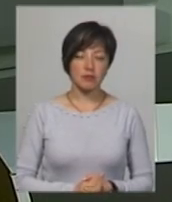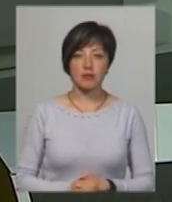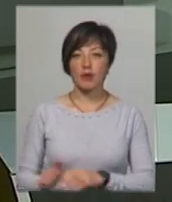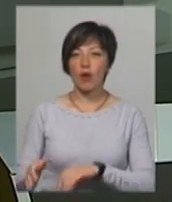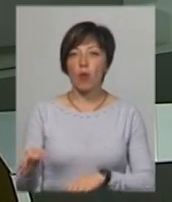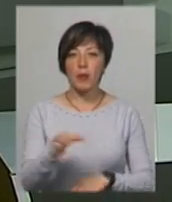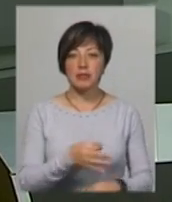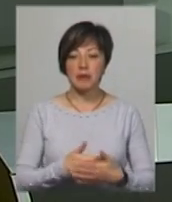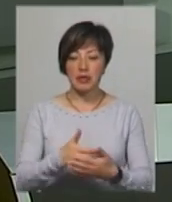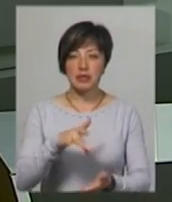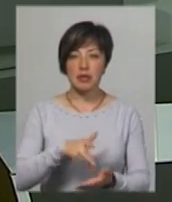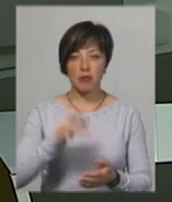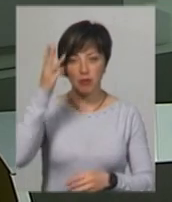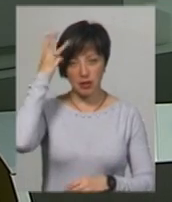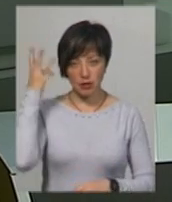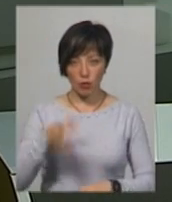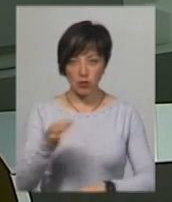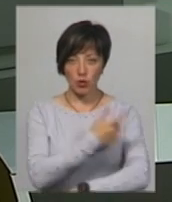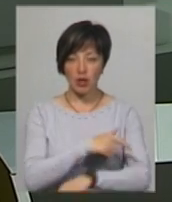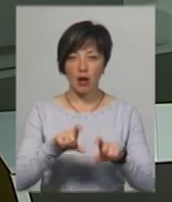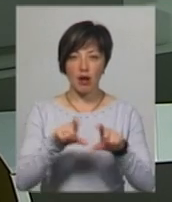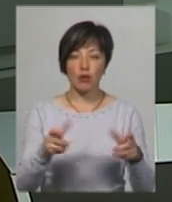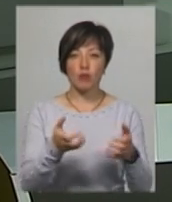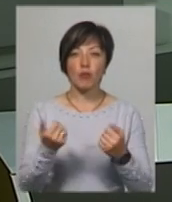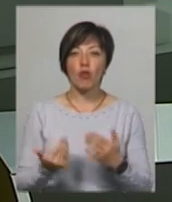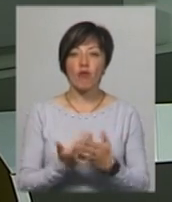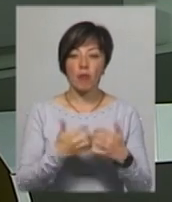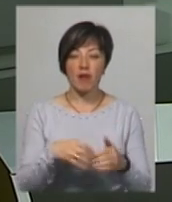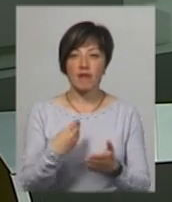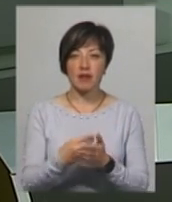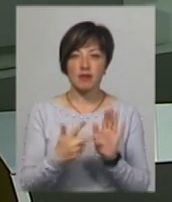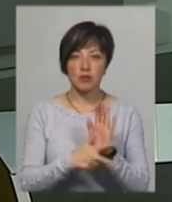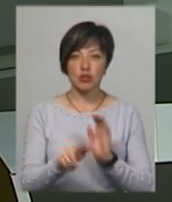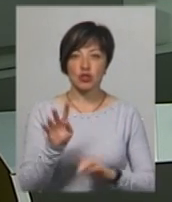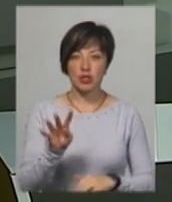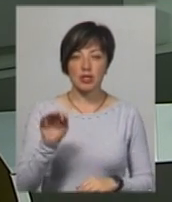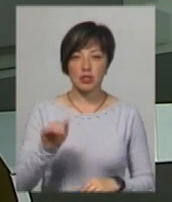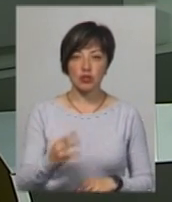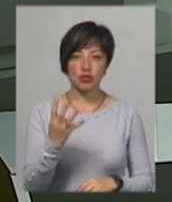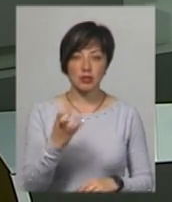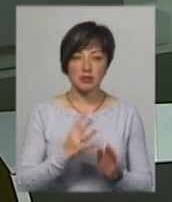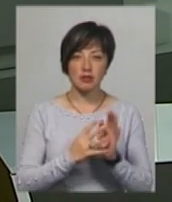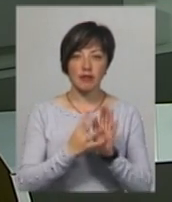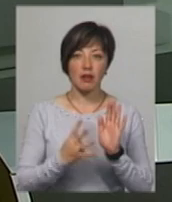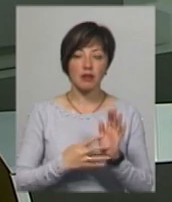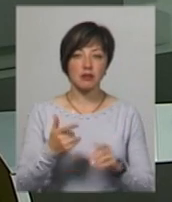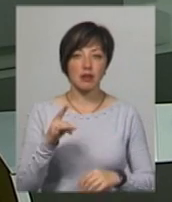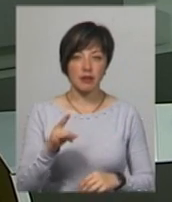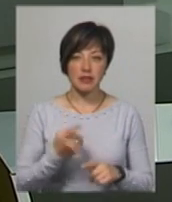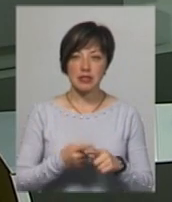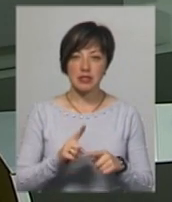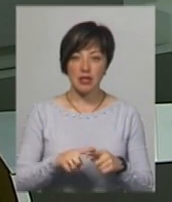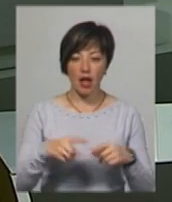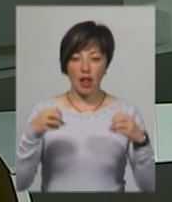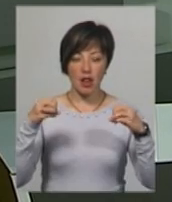Обласний перинатальний центр Хмельницької обласної лікарні отримав нове обладнання вартістю 84 419 гривень. Це